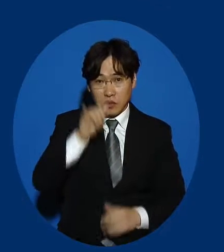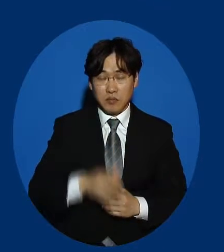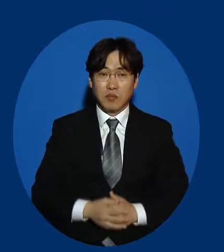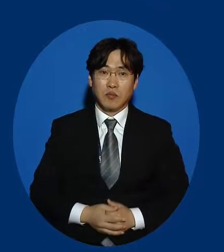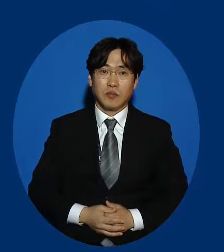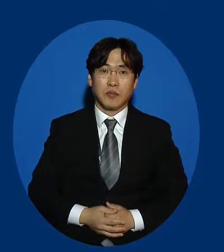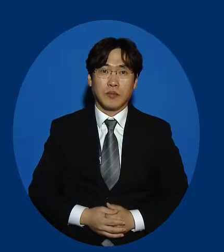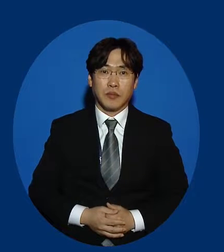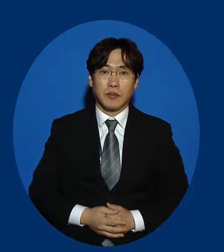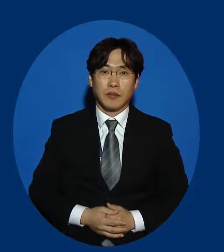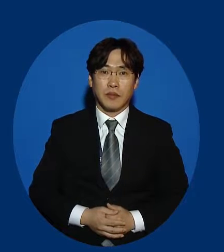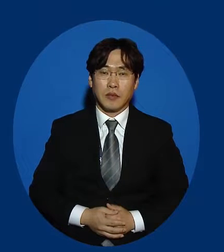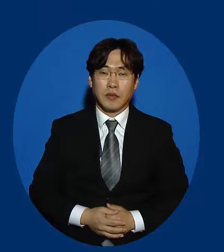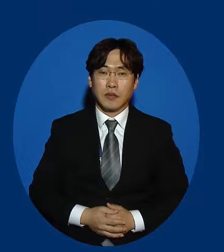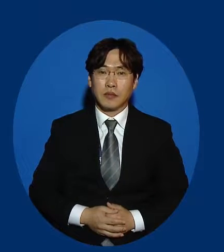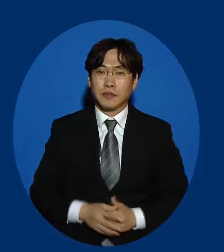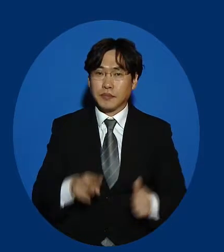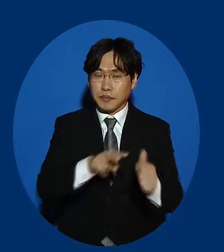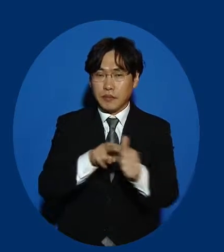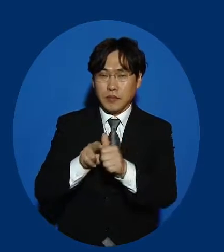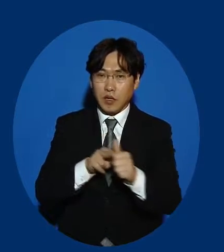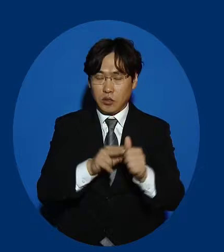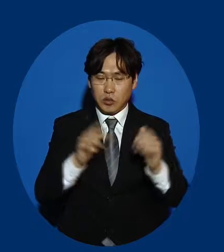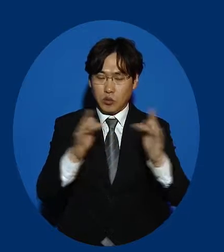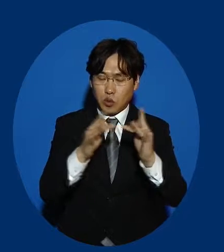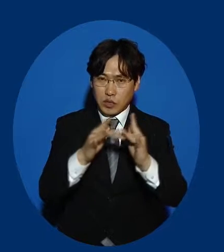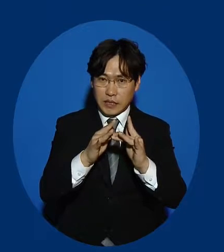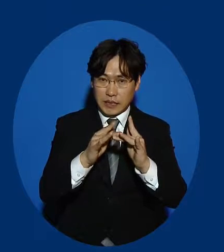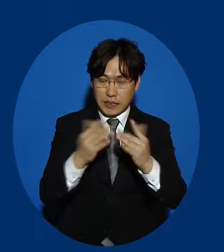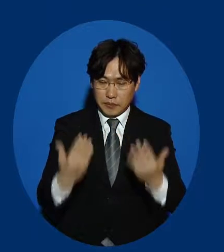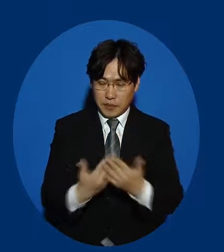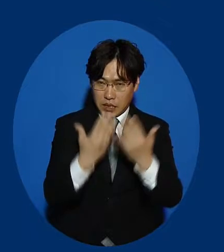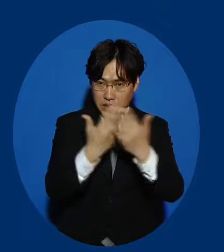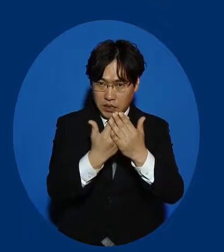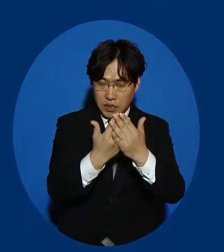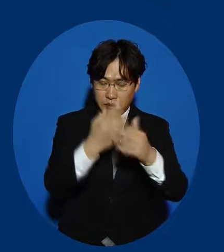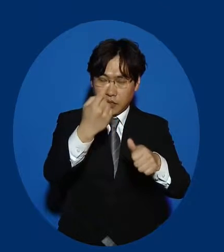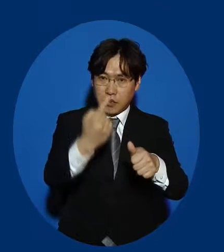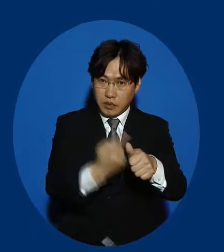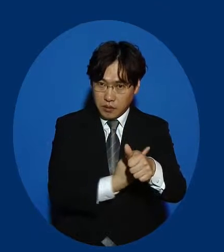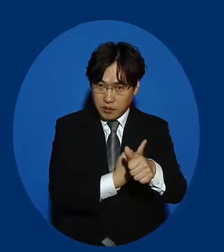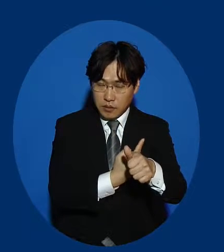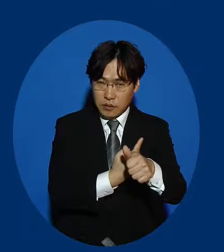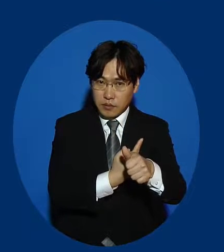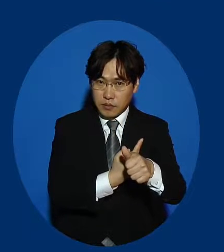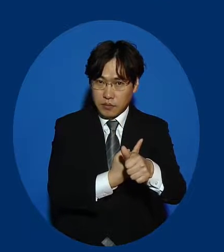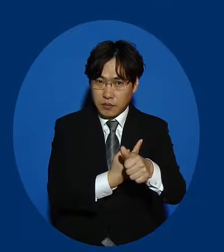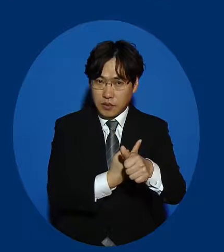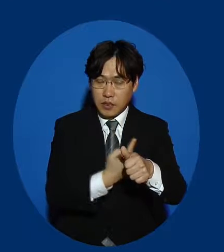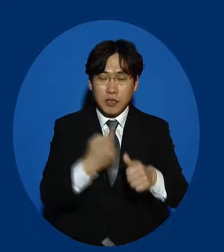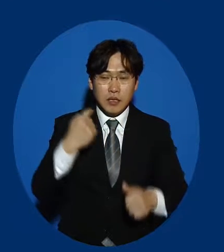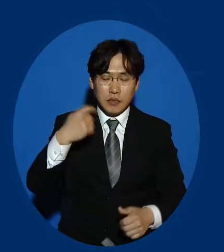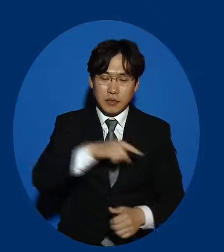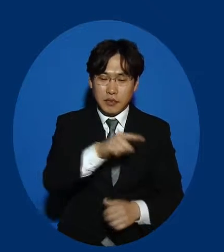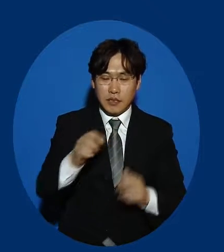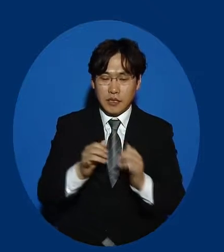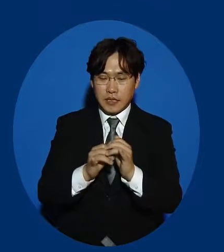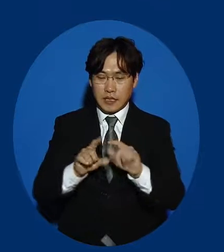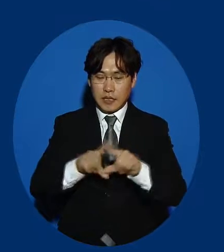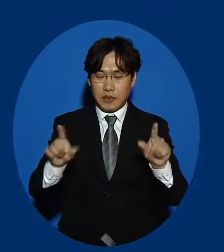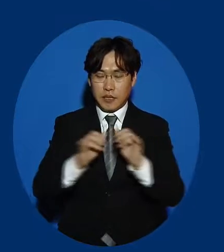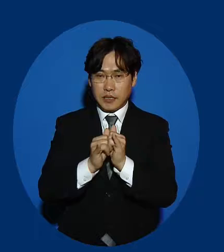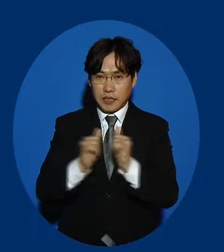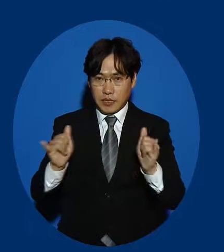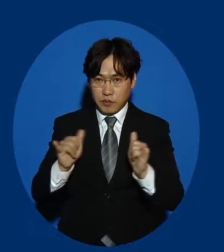통상적으로 정보통신이 발달할 때마다 느끼는 수준이거든요. 그러니까 일반 국민들이